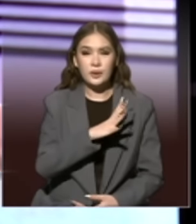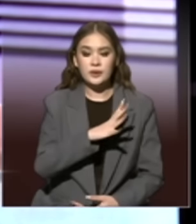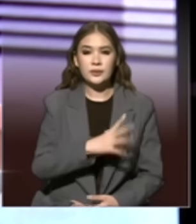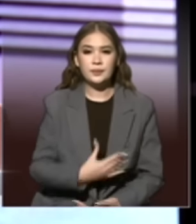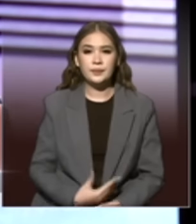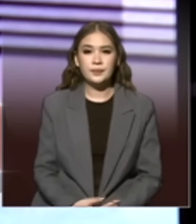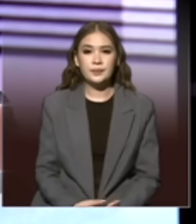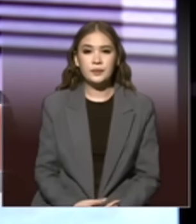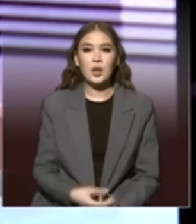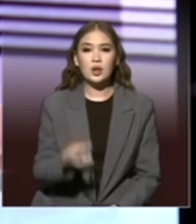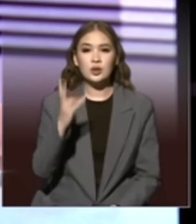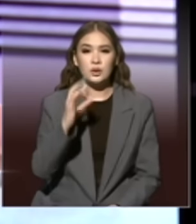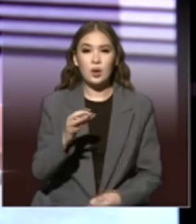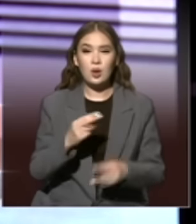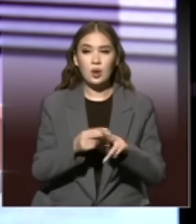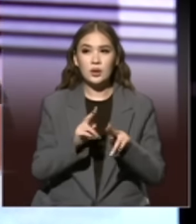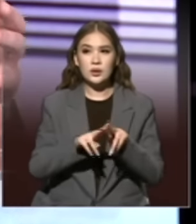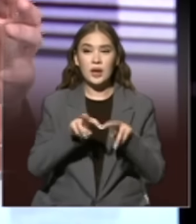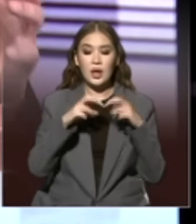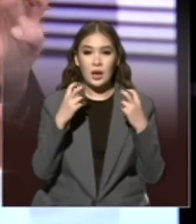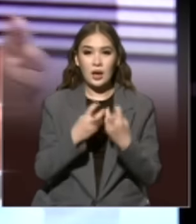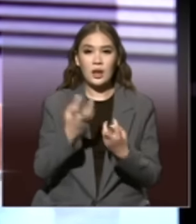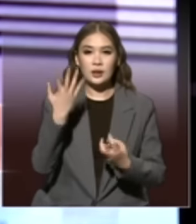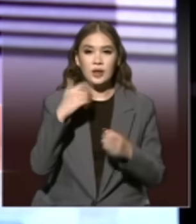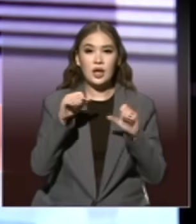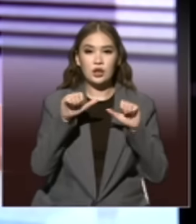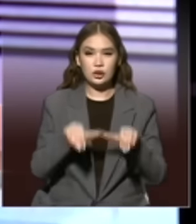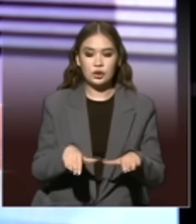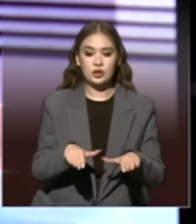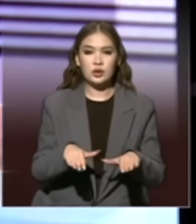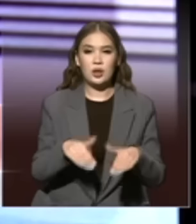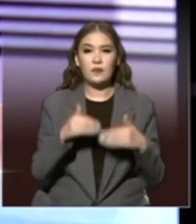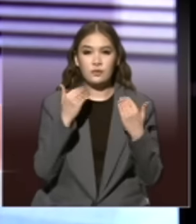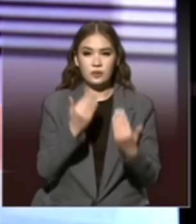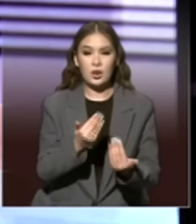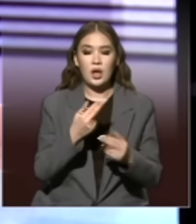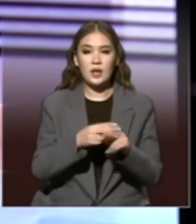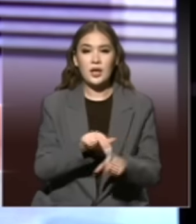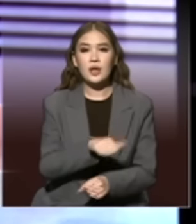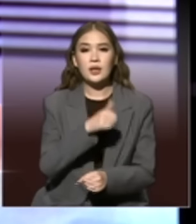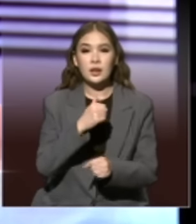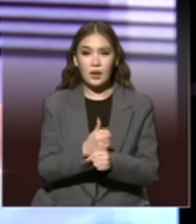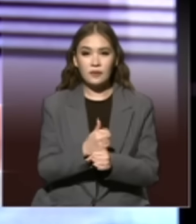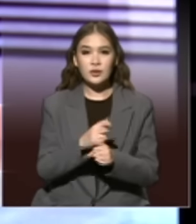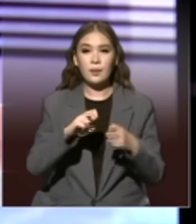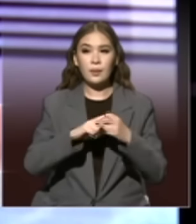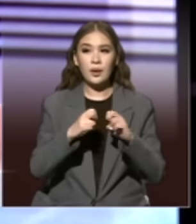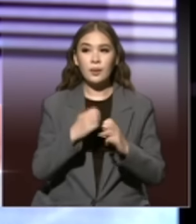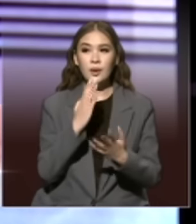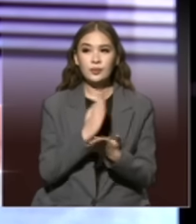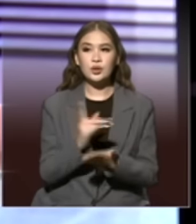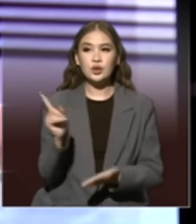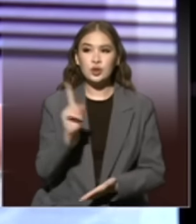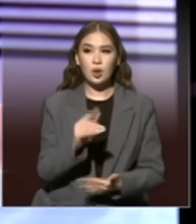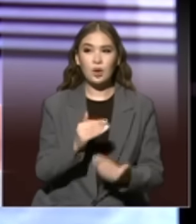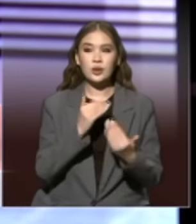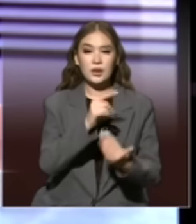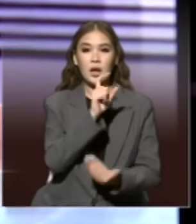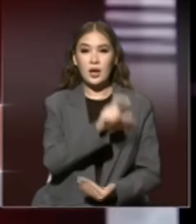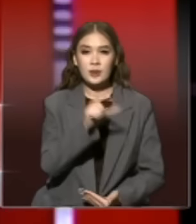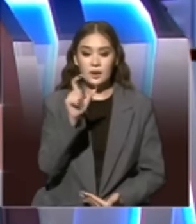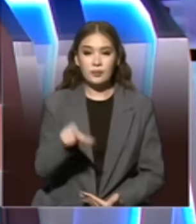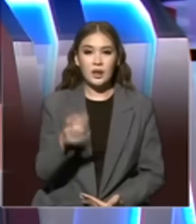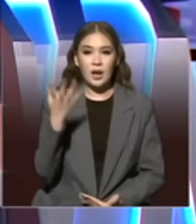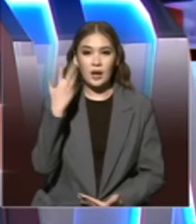Бірақ алқабилер осындай шешімге келді. Бұл жерде бір басты мәселе бар. алқабилерге дауыс